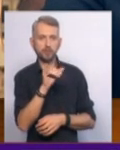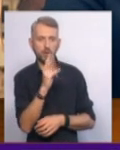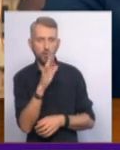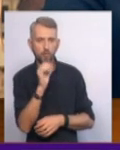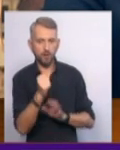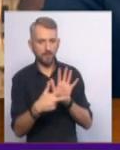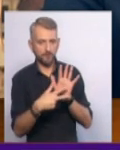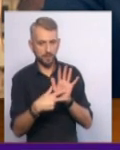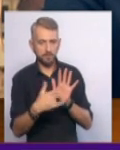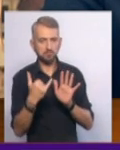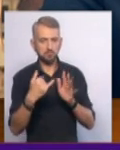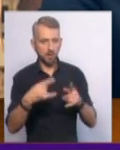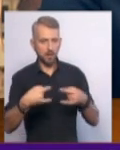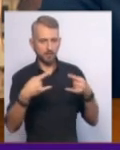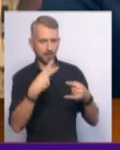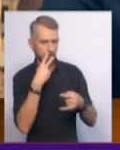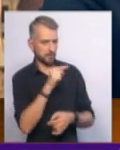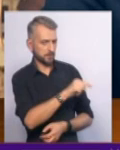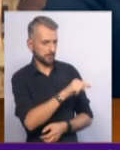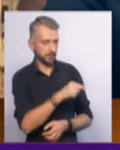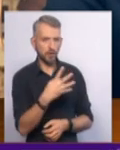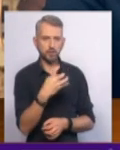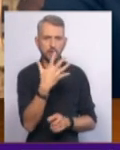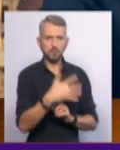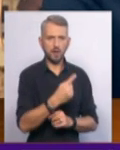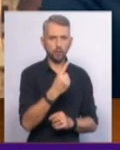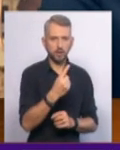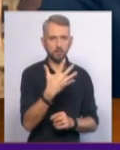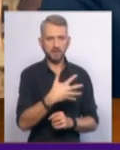екранах мешканців всі можуть бачити,